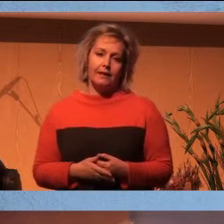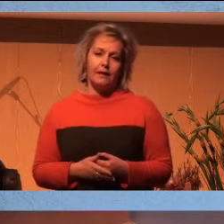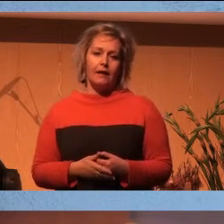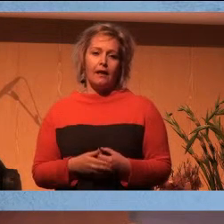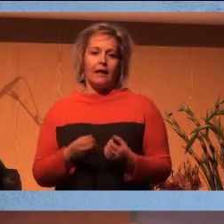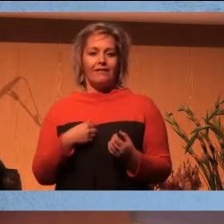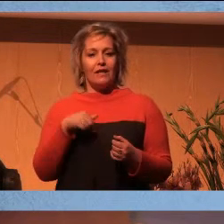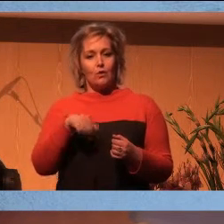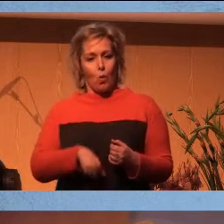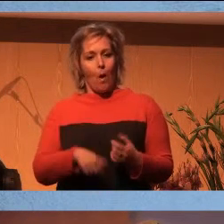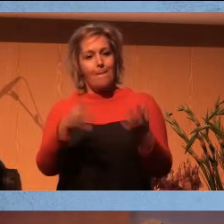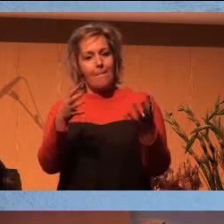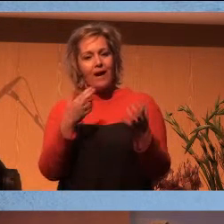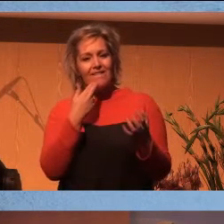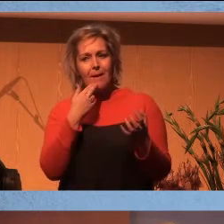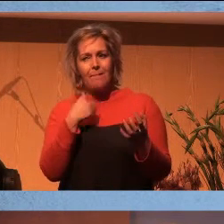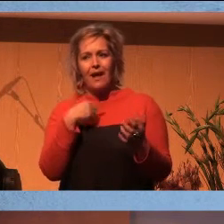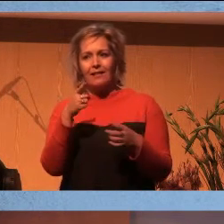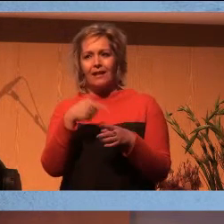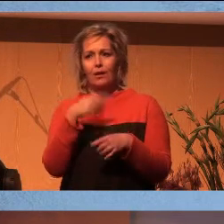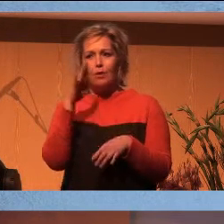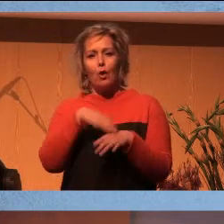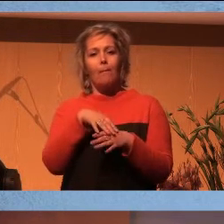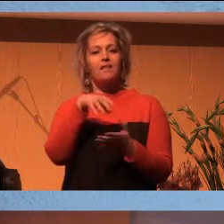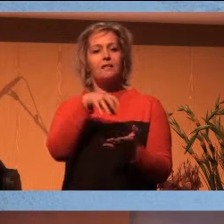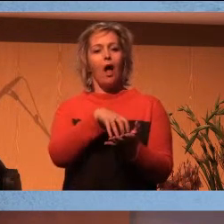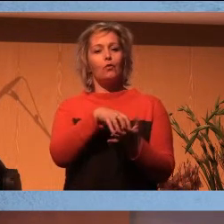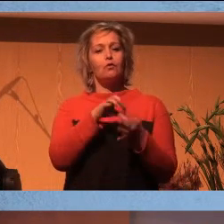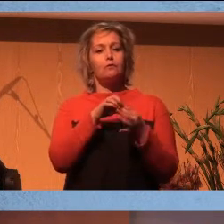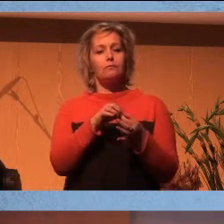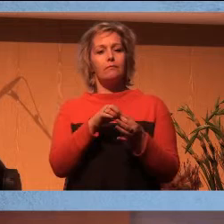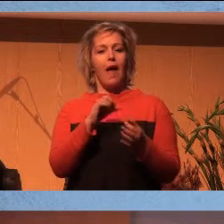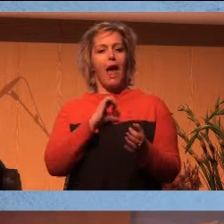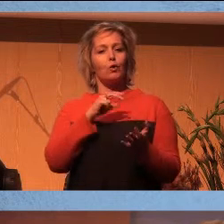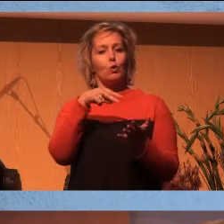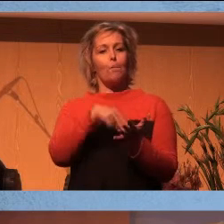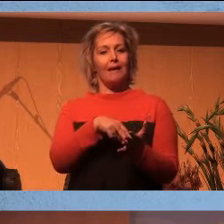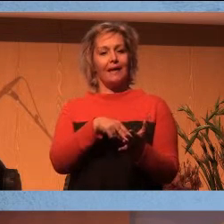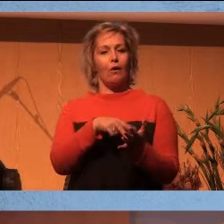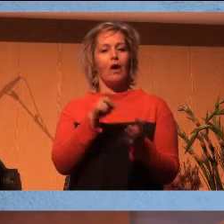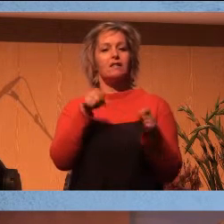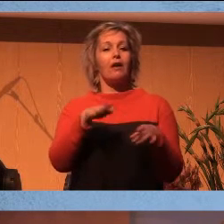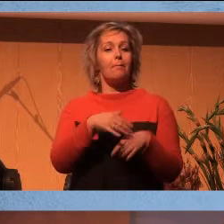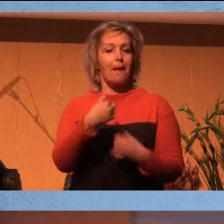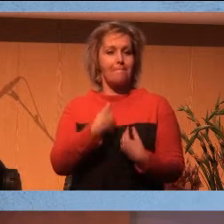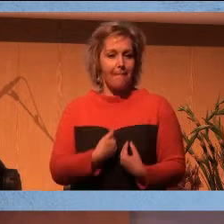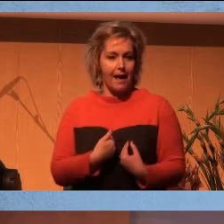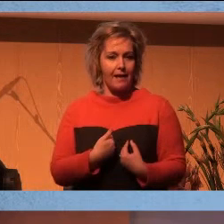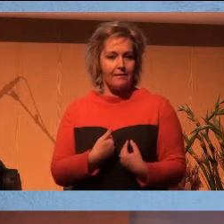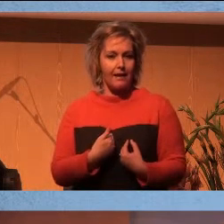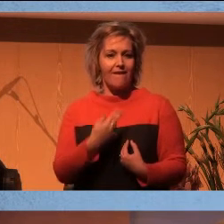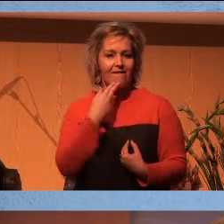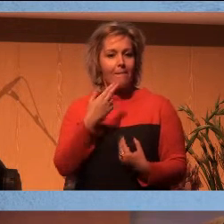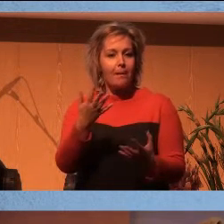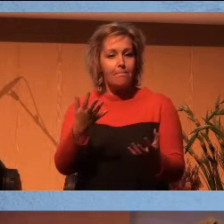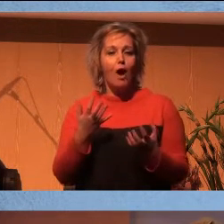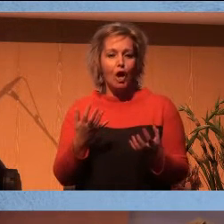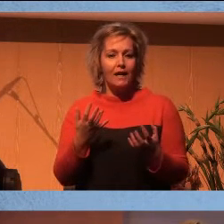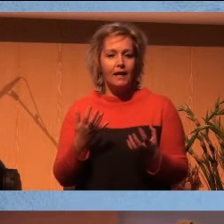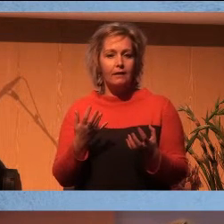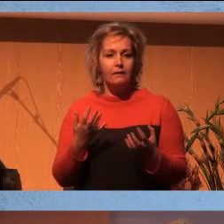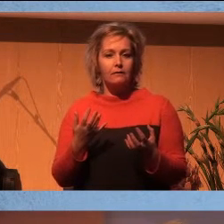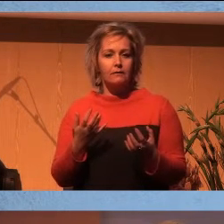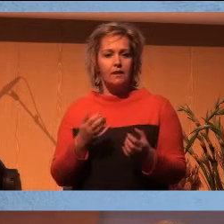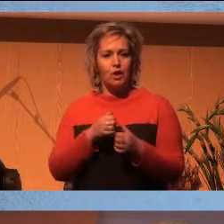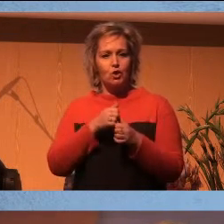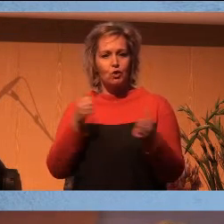Hvem mangler her nå? Jeg tenkte jeg skulle begynne litt om status og autonomi og sånt, og da må jeg begynne med meg. Hvem mangler? Sant?